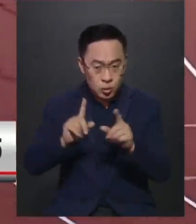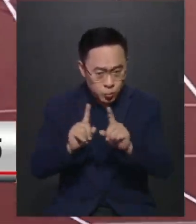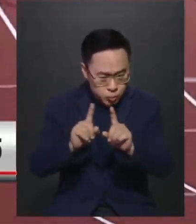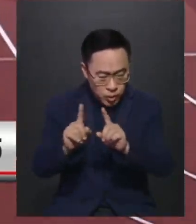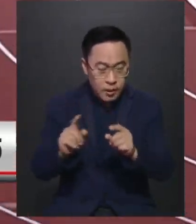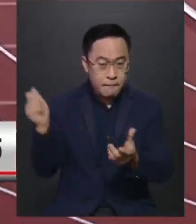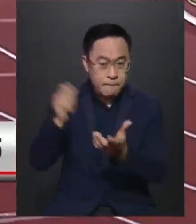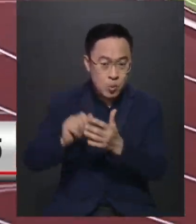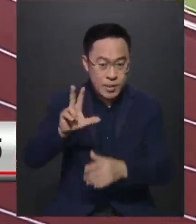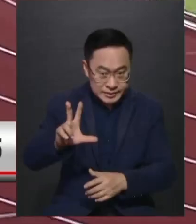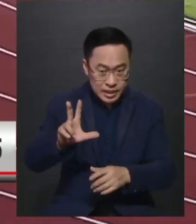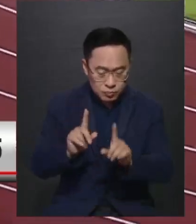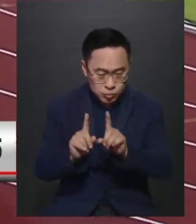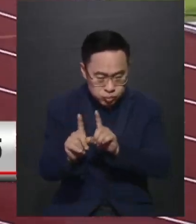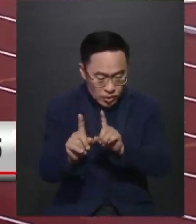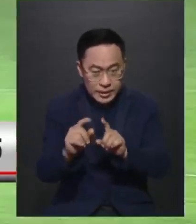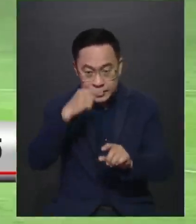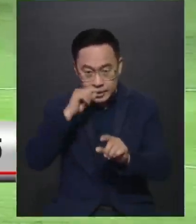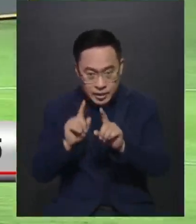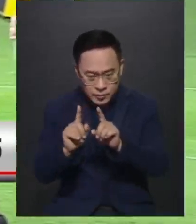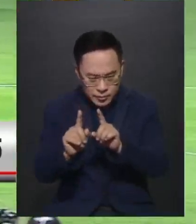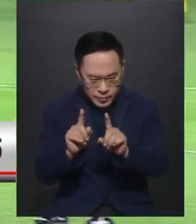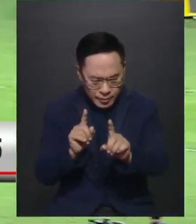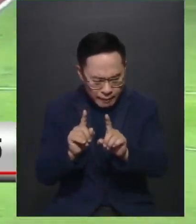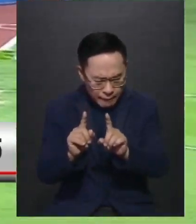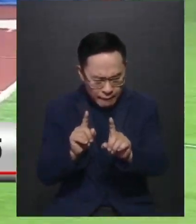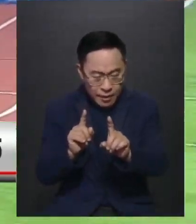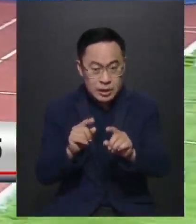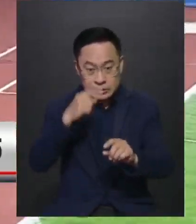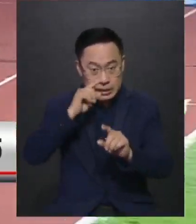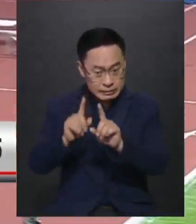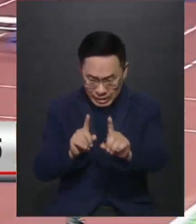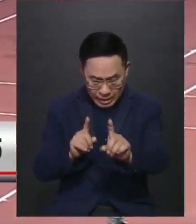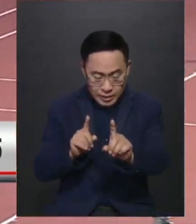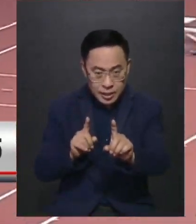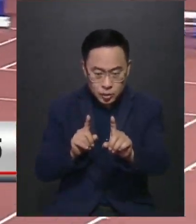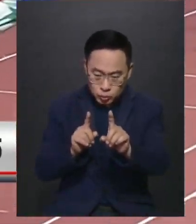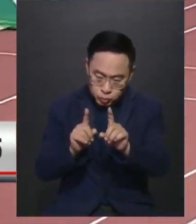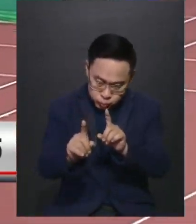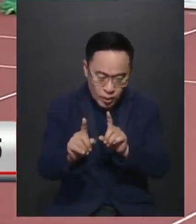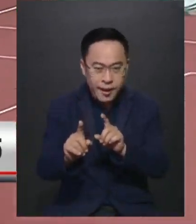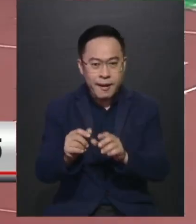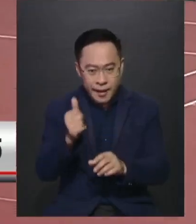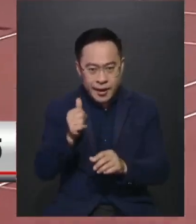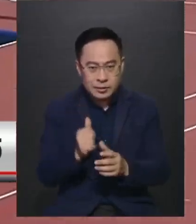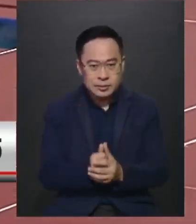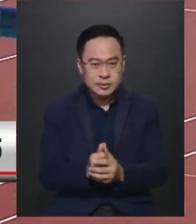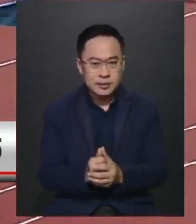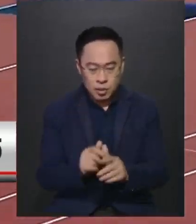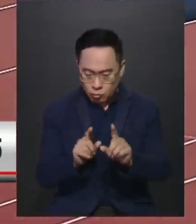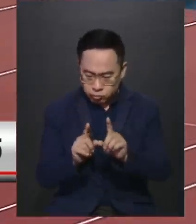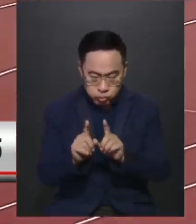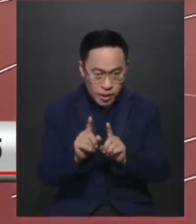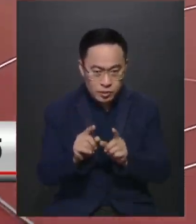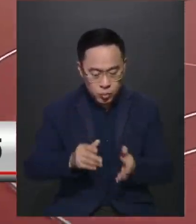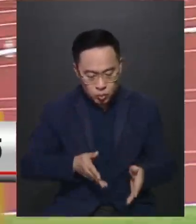ามที่ชยุทธคงประสิทธิ์ดูจังหวะการส่งไม้เรายังช้ากว่าเขาอยู่นะตอนไปไม้ที่สาม ต้องชมนะ แล้วไม้ที่สามชยุทธตอนเข้าโ